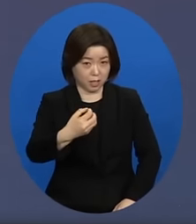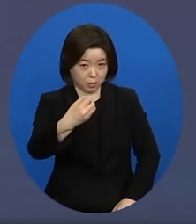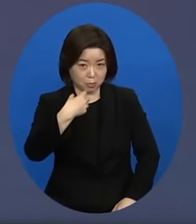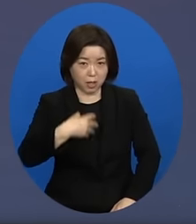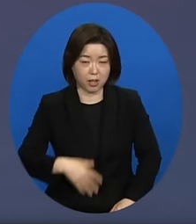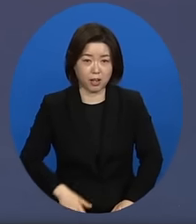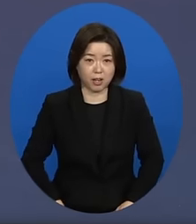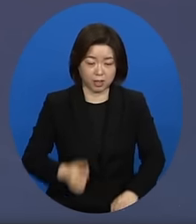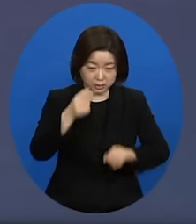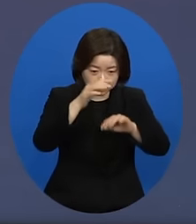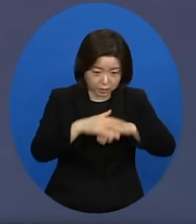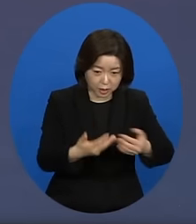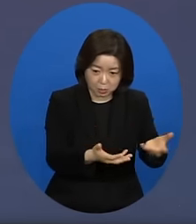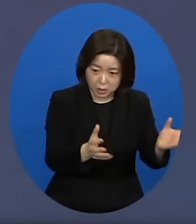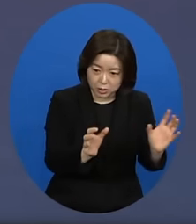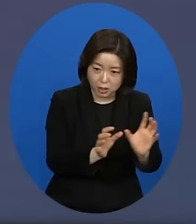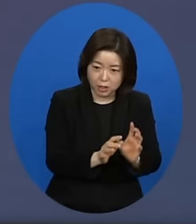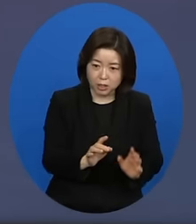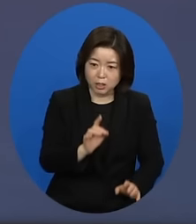예배당이 뭔지를 몰라요.